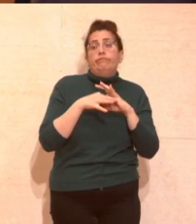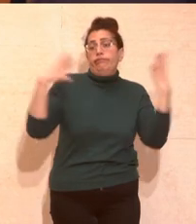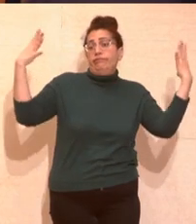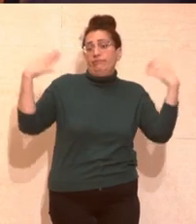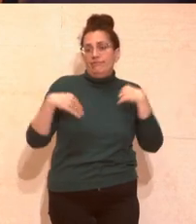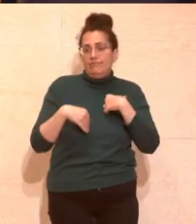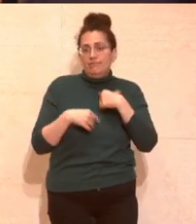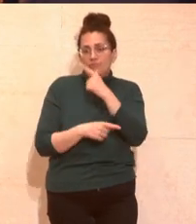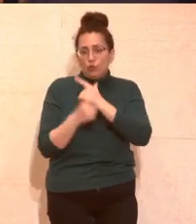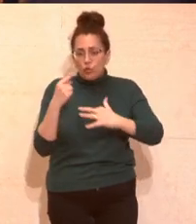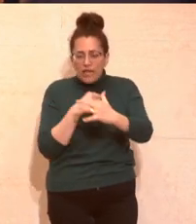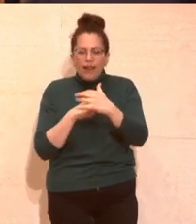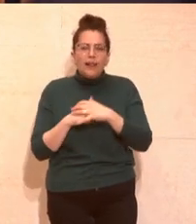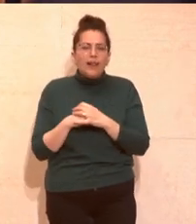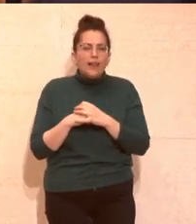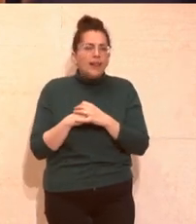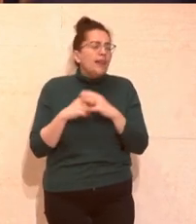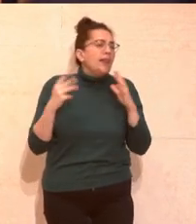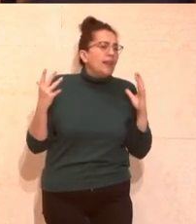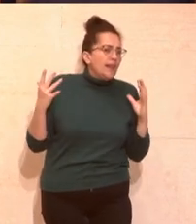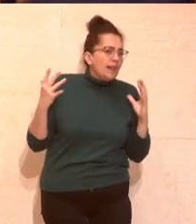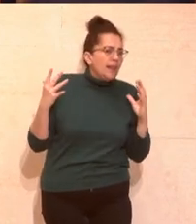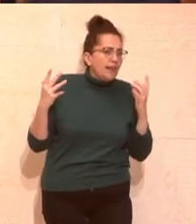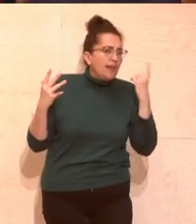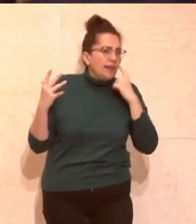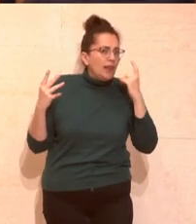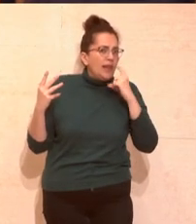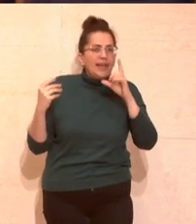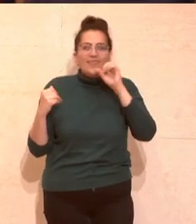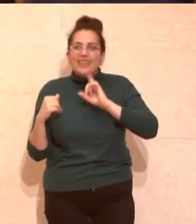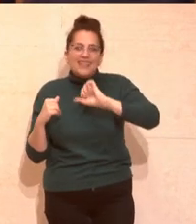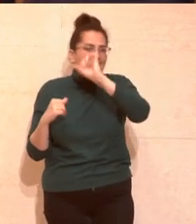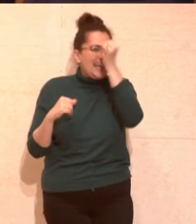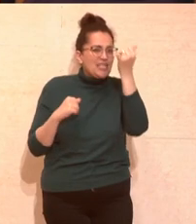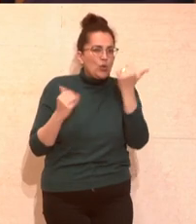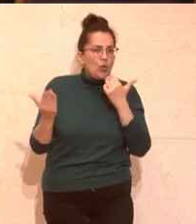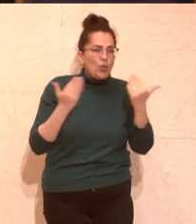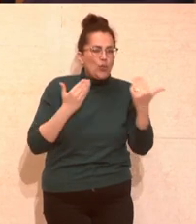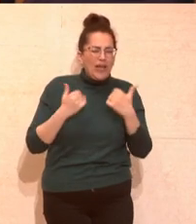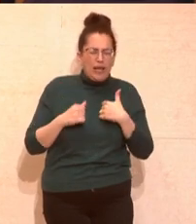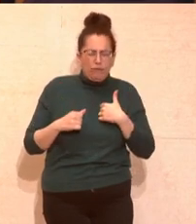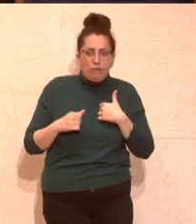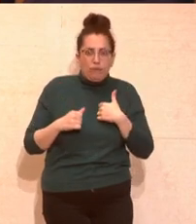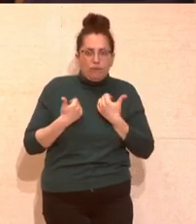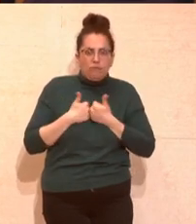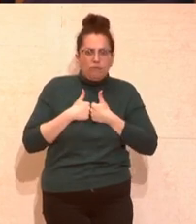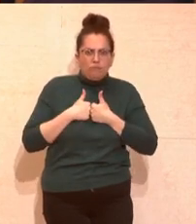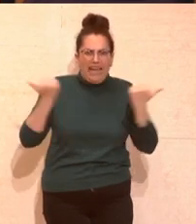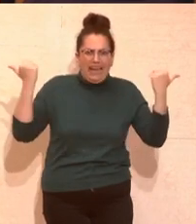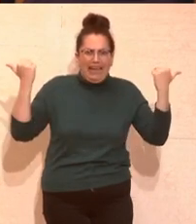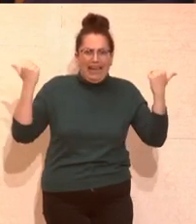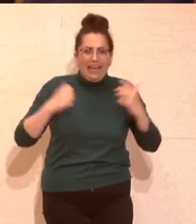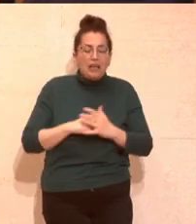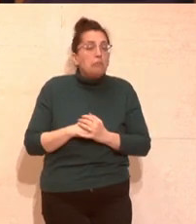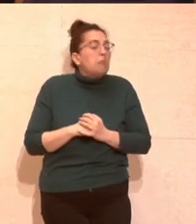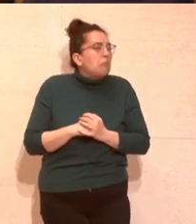on observe quand même une distinction impressionnante entre les filles et les garçons. Et est-ce que ça, c'est, il y